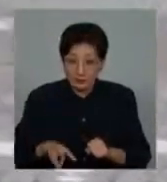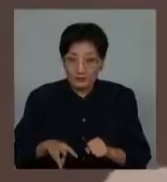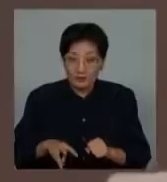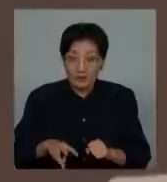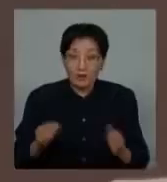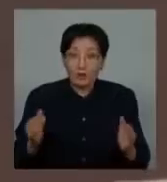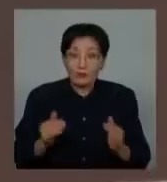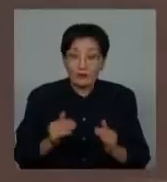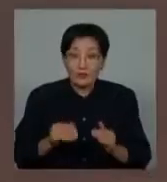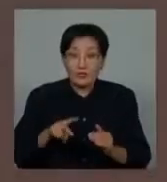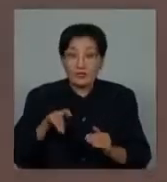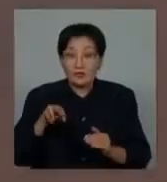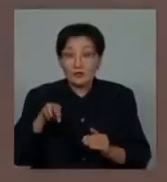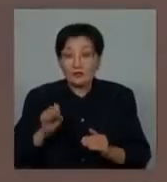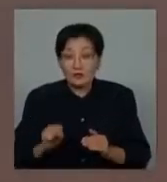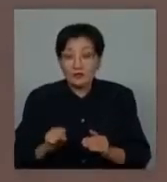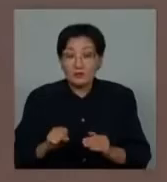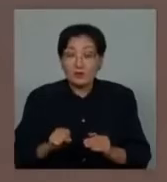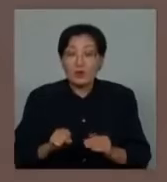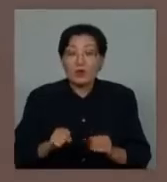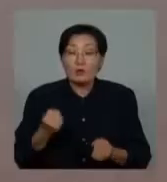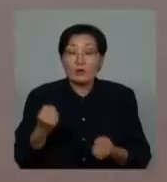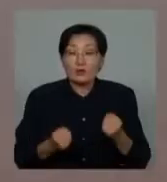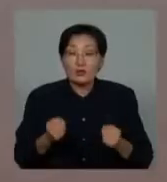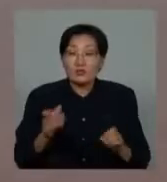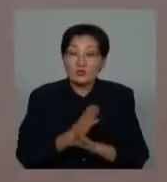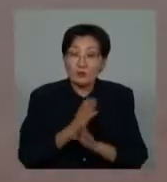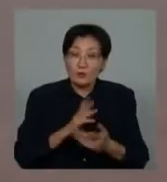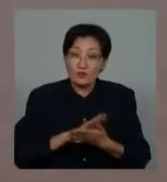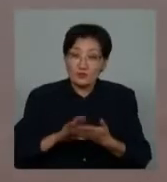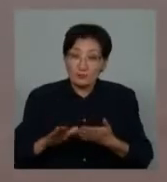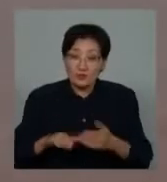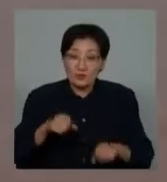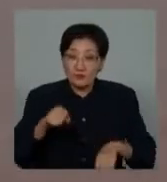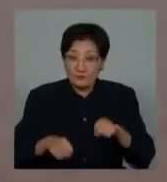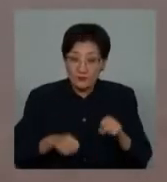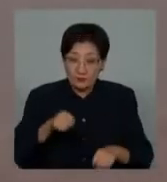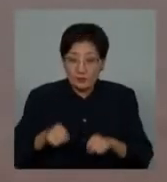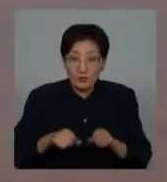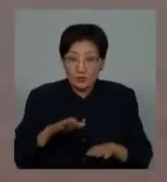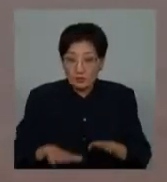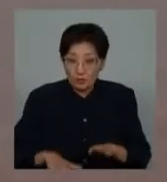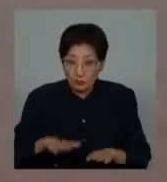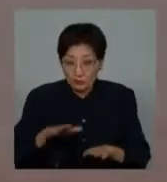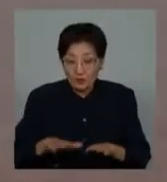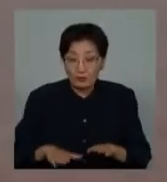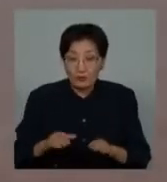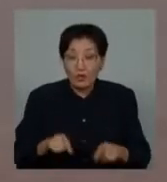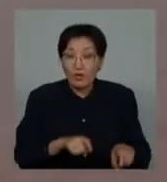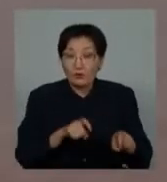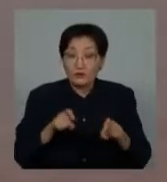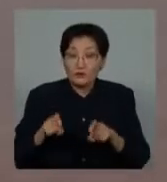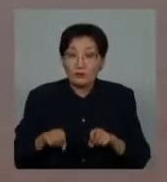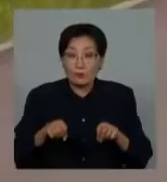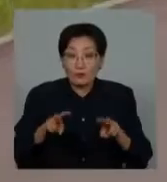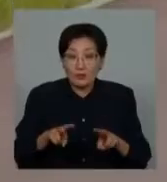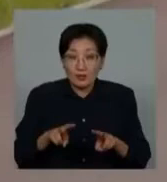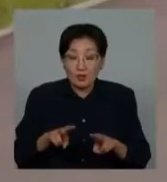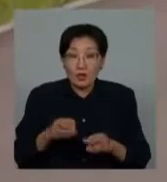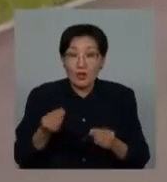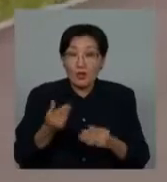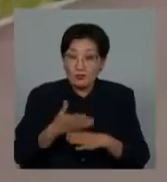шектелді. Ал Литвада темір тұлпардан бас тартып, экологиялық таза велосипед, скутер немесе самокатқа ауысқандарға арнайы